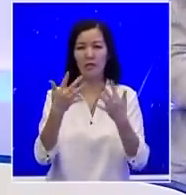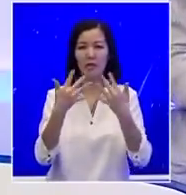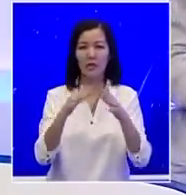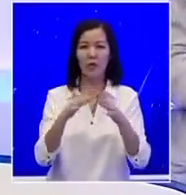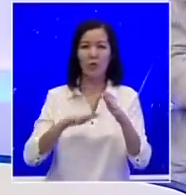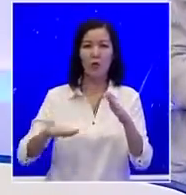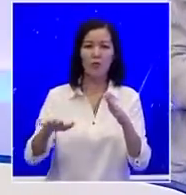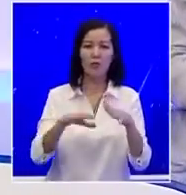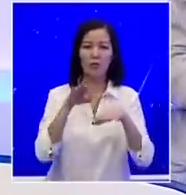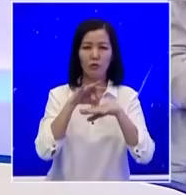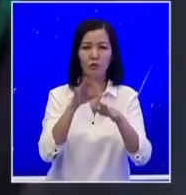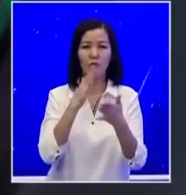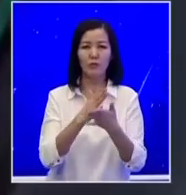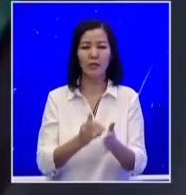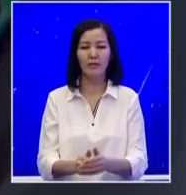ауданында да қызу.